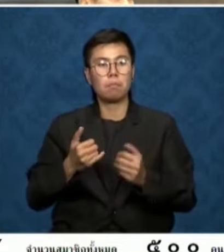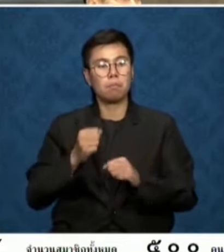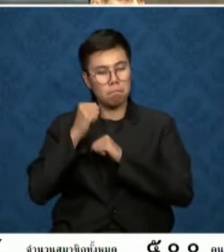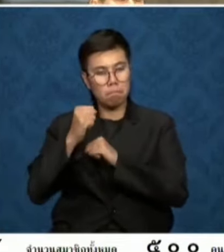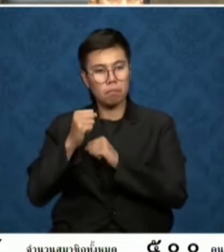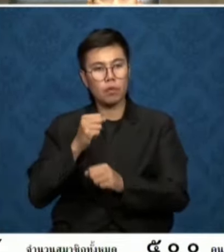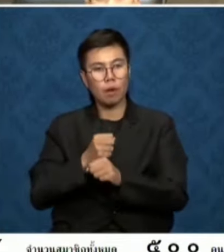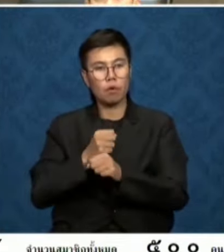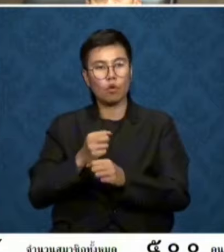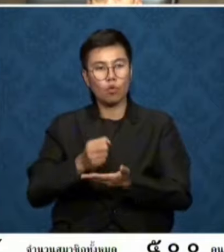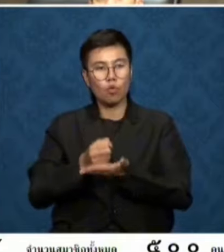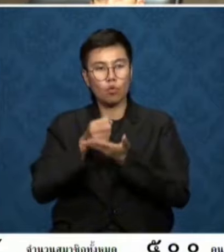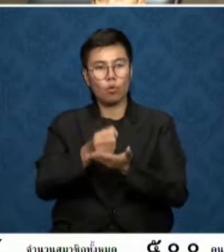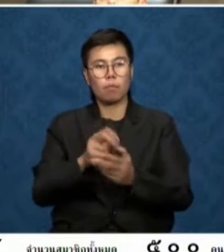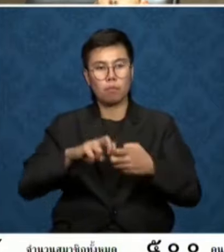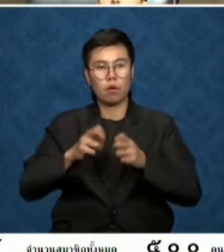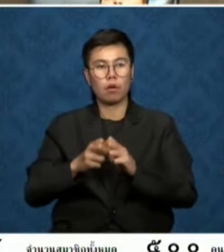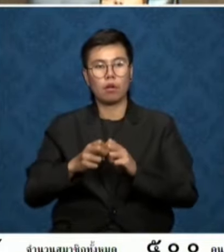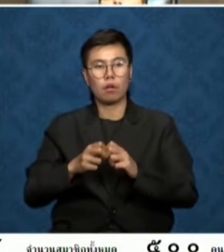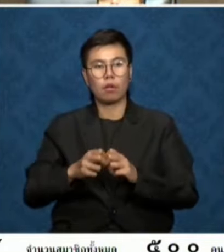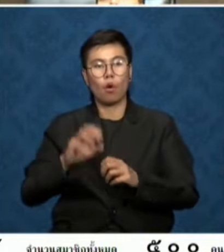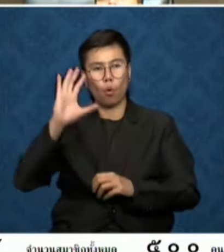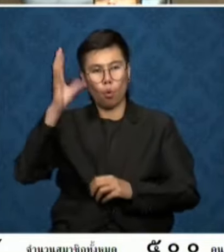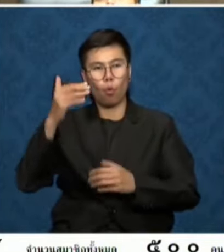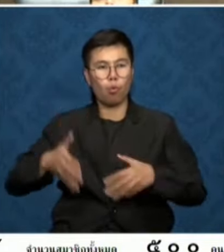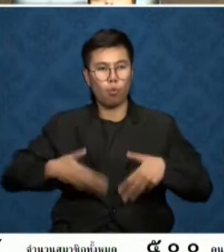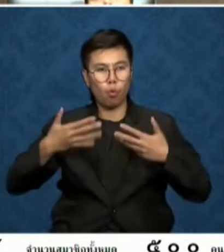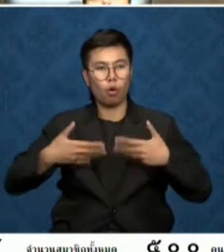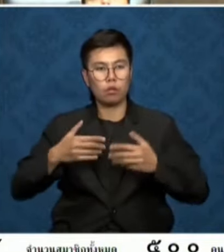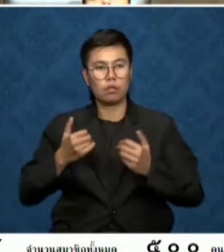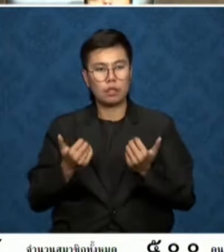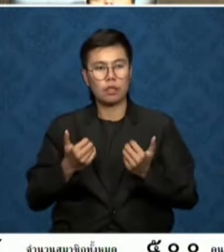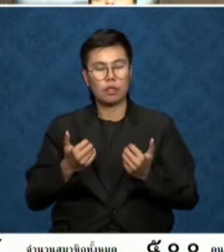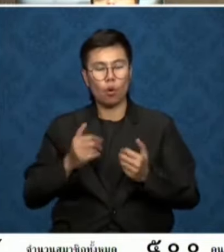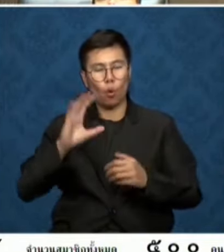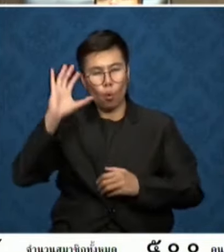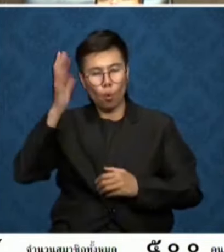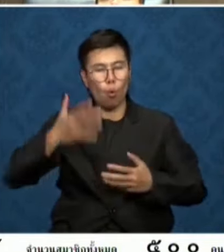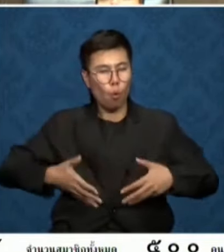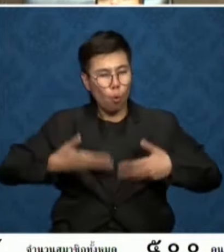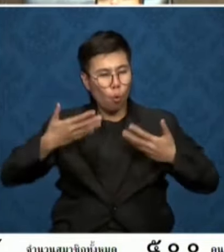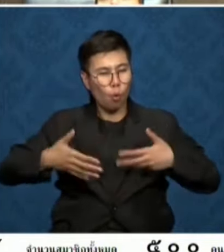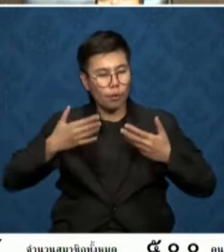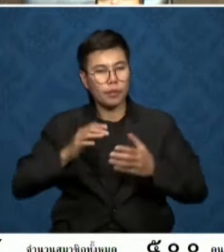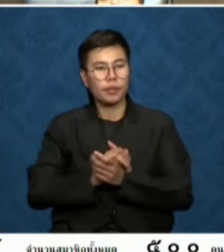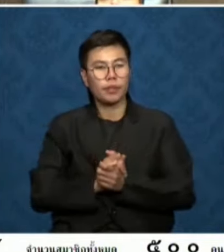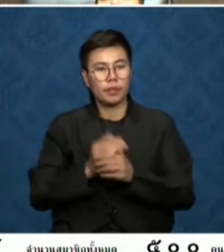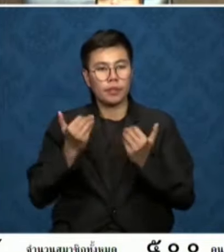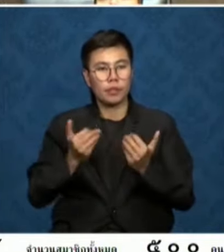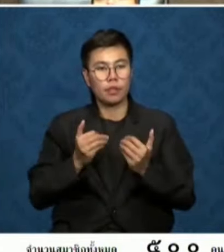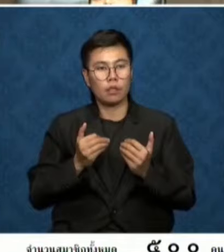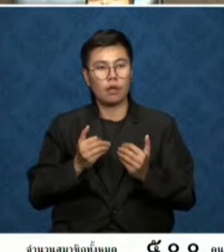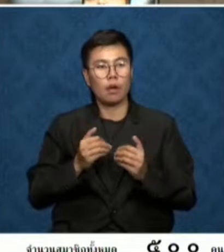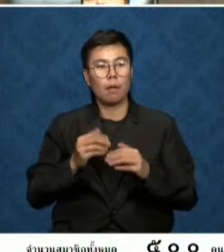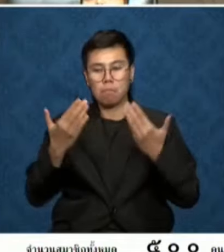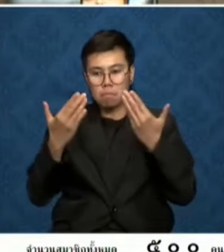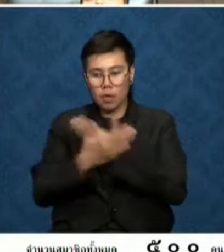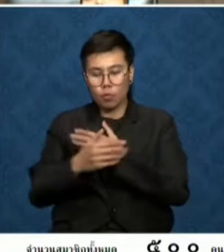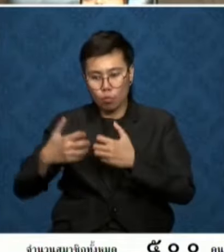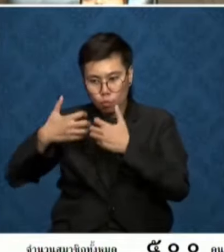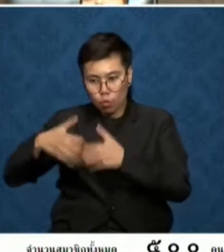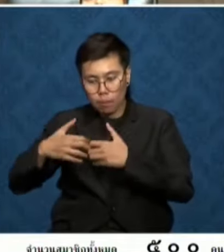วมกันเยียวยาปัญหาไม่ว่าจะเป็นโลกร้อนถึงปัจจุบันที่เป็นโลกเดือดแล้วเนี่ยนะคะด้วยการมุ่งสู่การเป็นอุตสาหกรรมสีเขียว